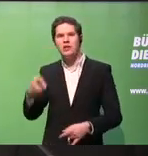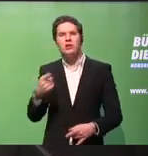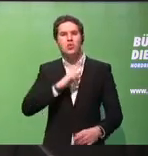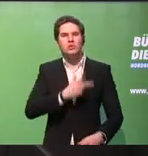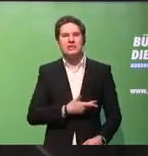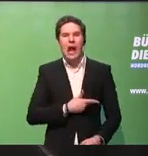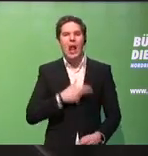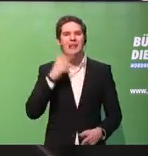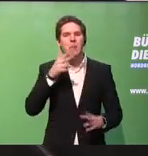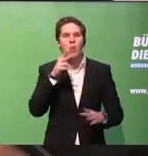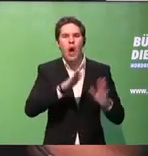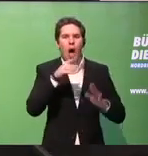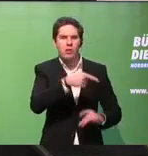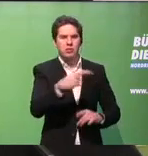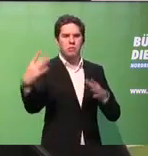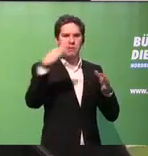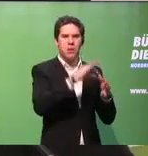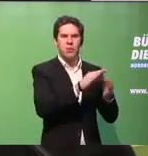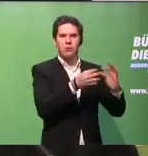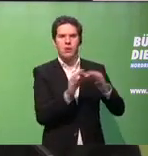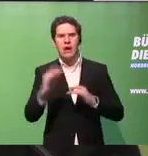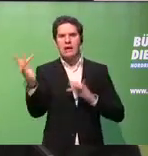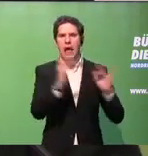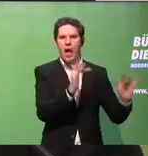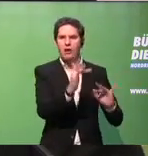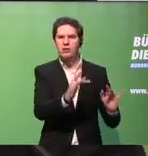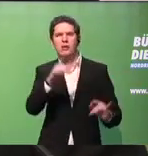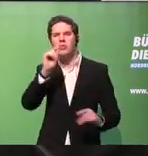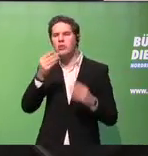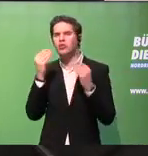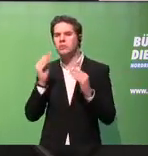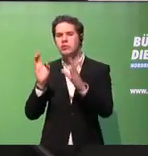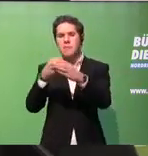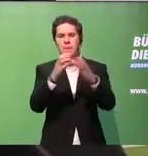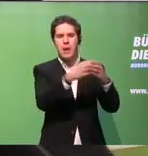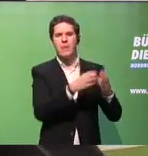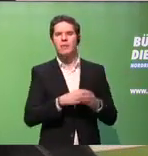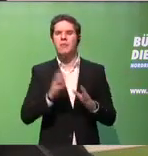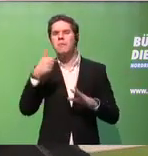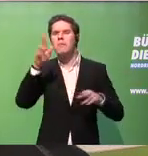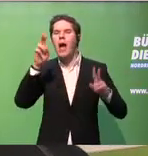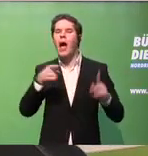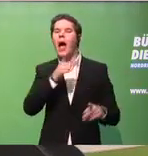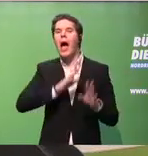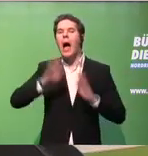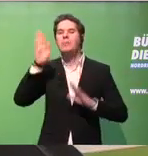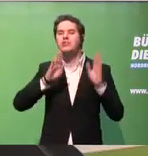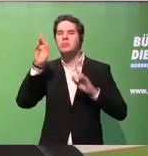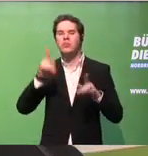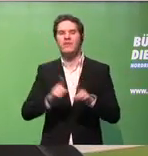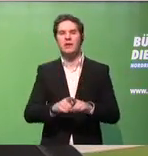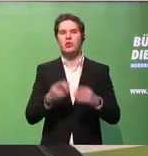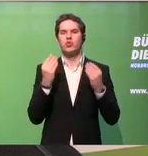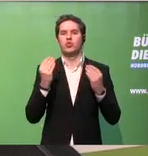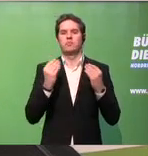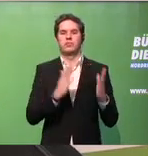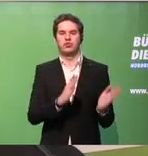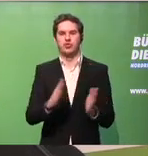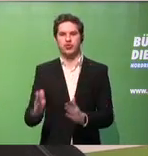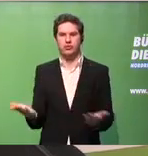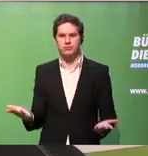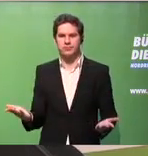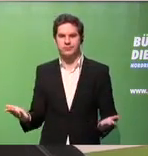Sozialdemokraten und sehr häufig natürlich auch nach klassischeren Mustern abgestimmt wird. Ich habe mich da sehr schnell wohlgefühlt.